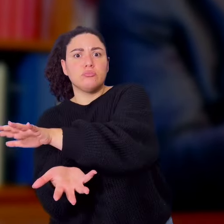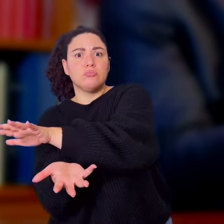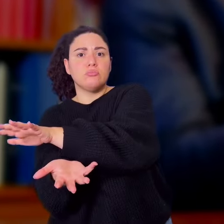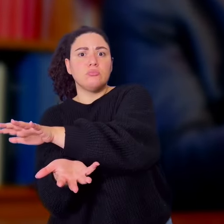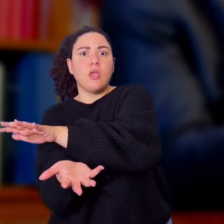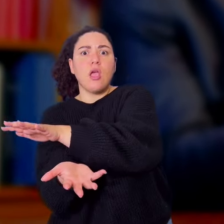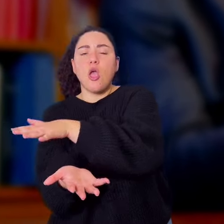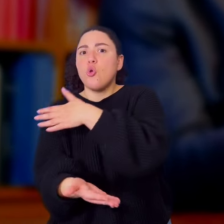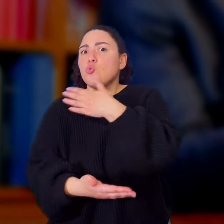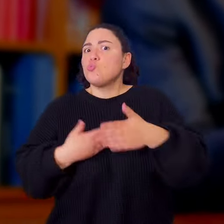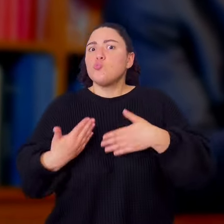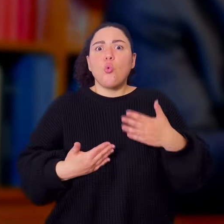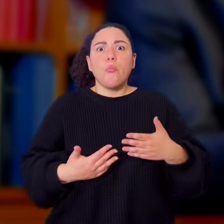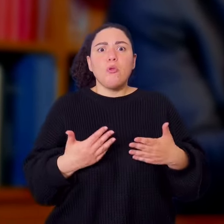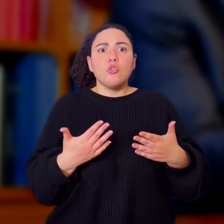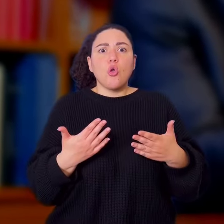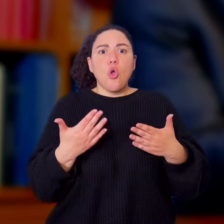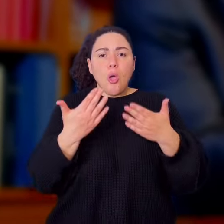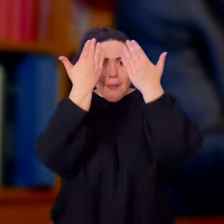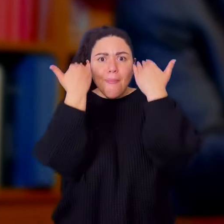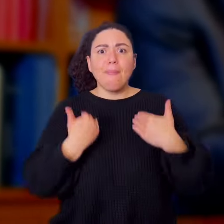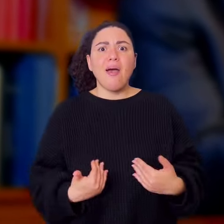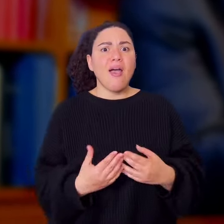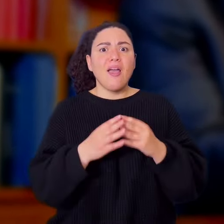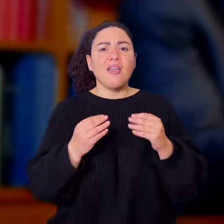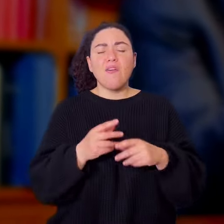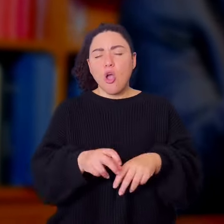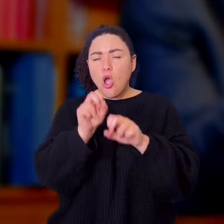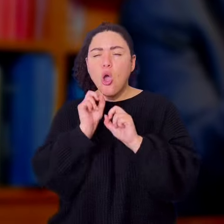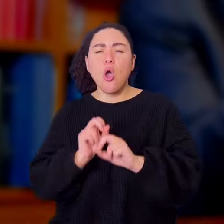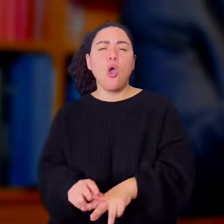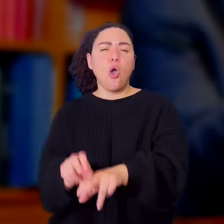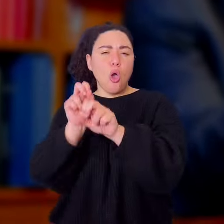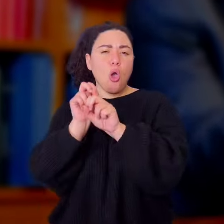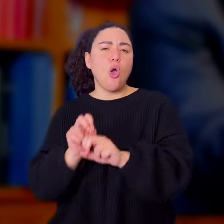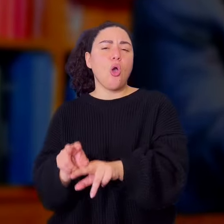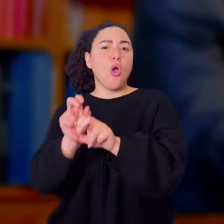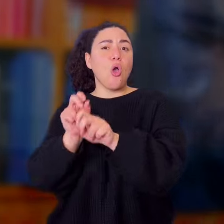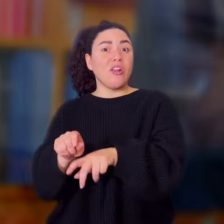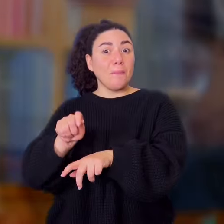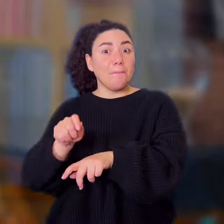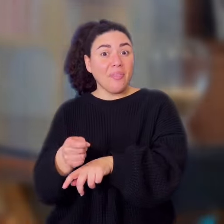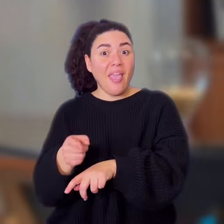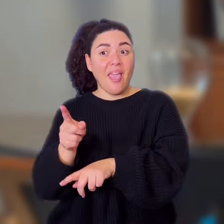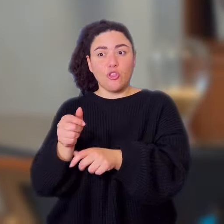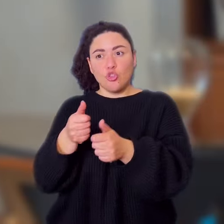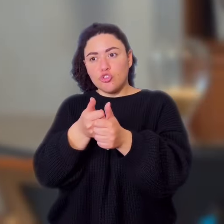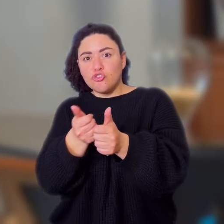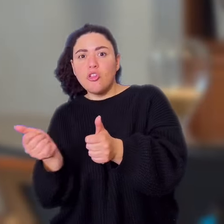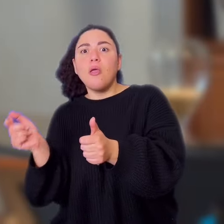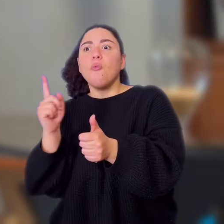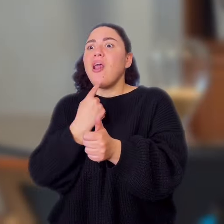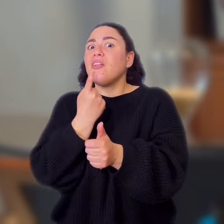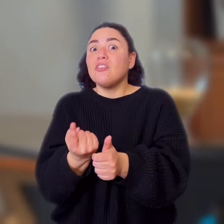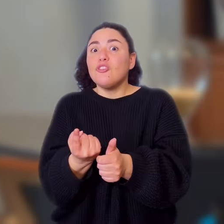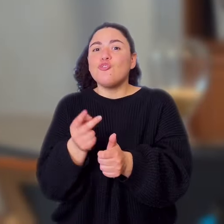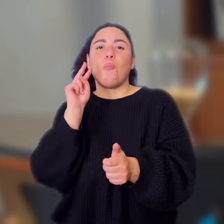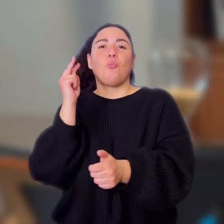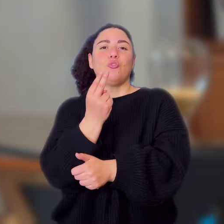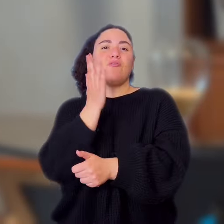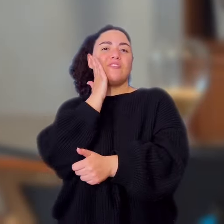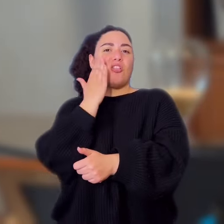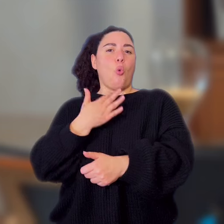subito si mette a correre correre corre da Pietro e dal discepolo e d la sua interpretazione